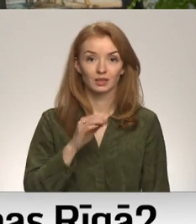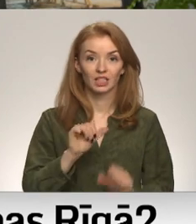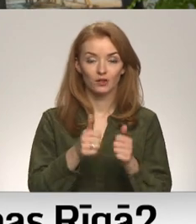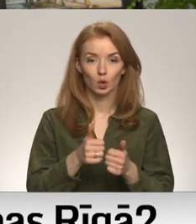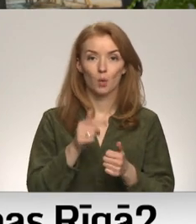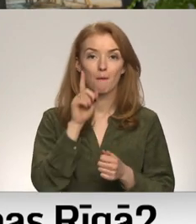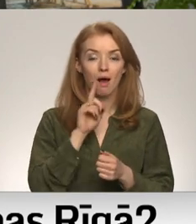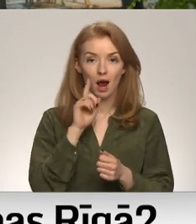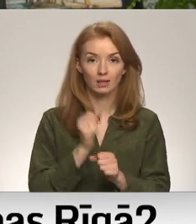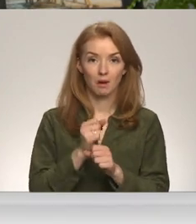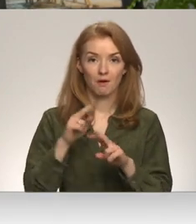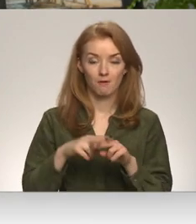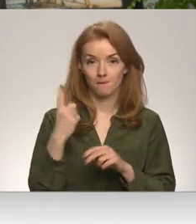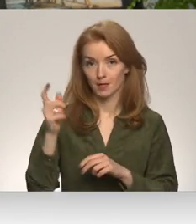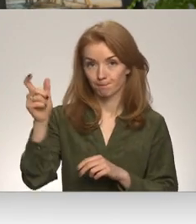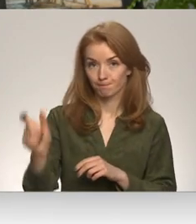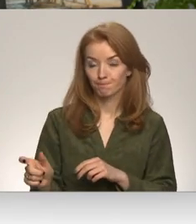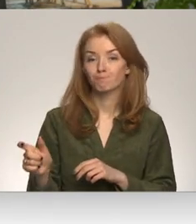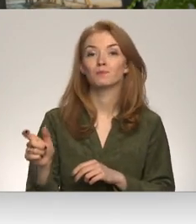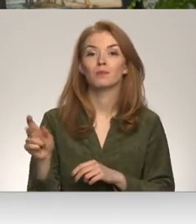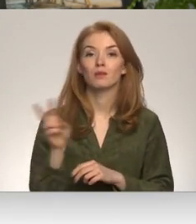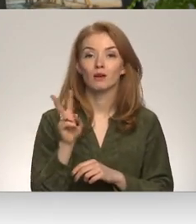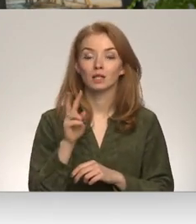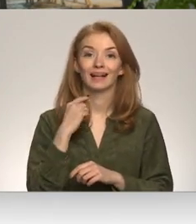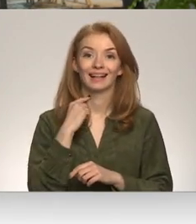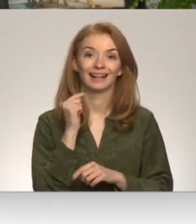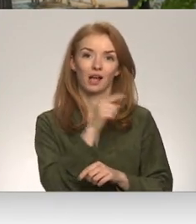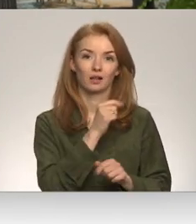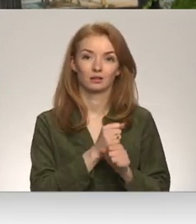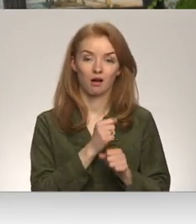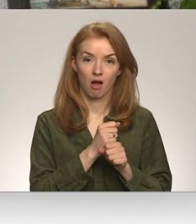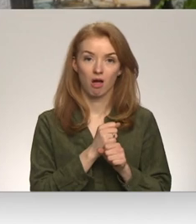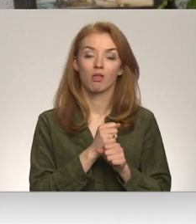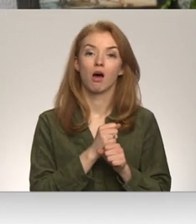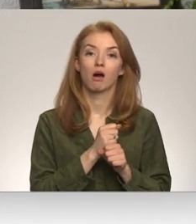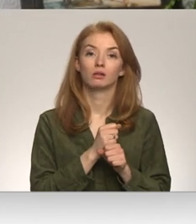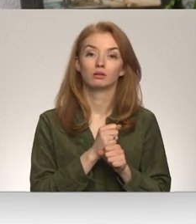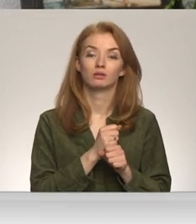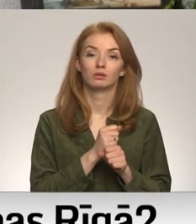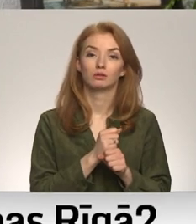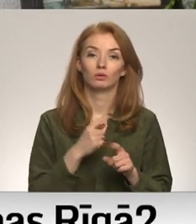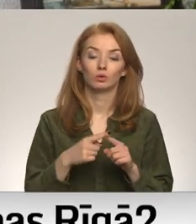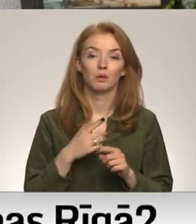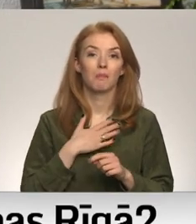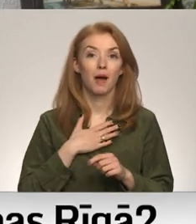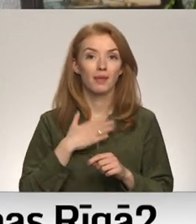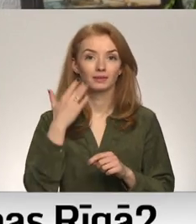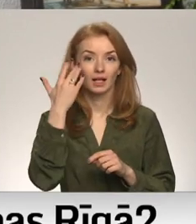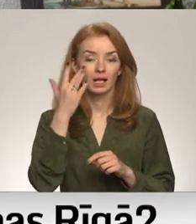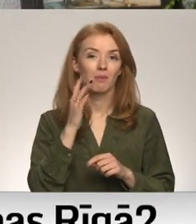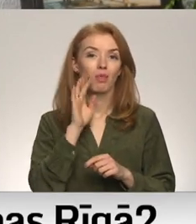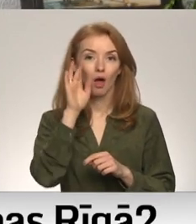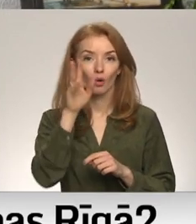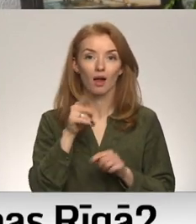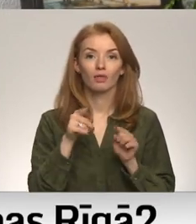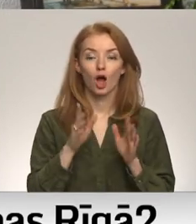vietu. Pagaidām tas ir viens cilvēks, kas tur darbosies ar domu, ka mana cerība nākotnē, ka tā varētu